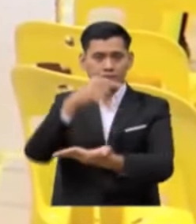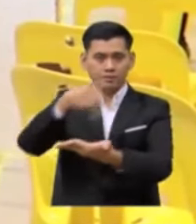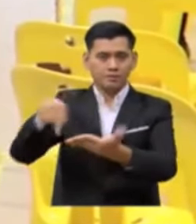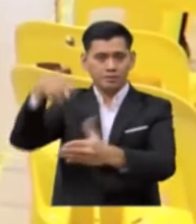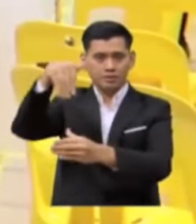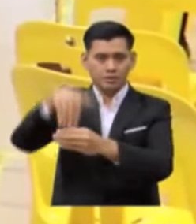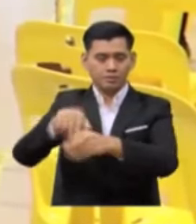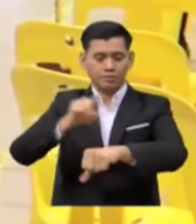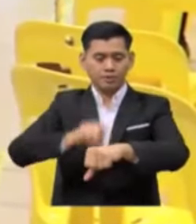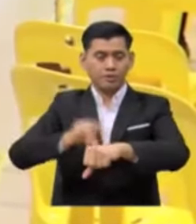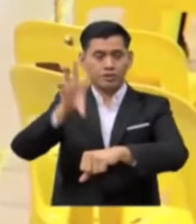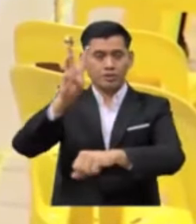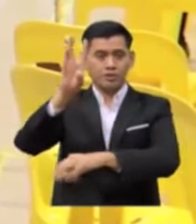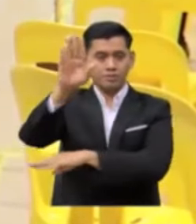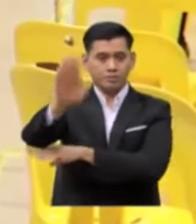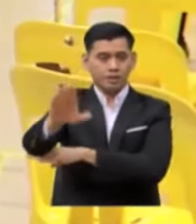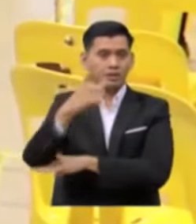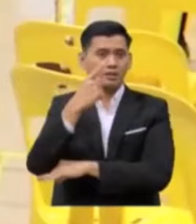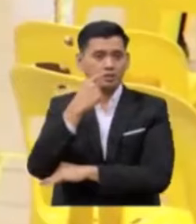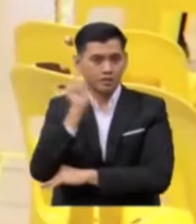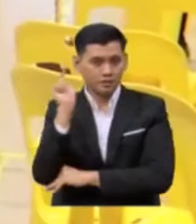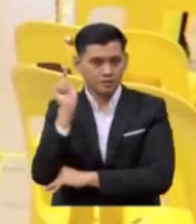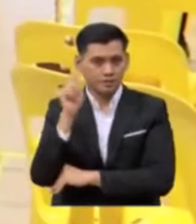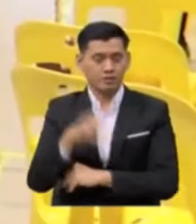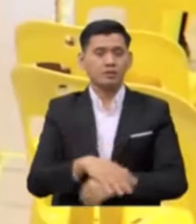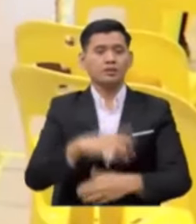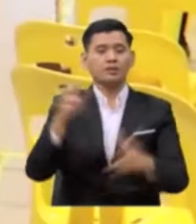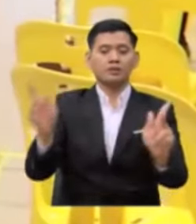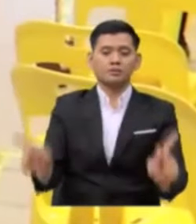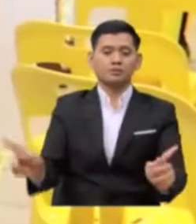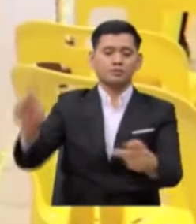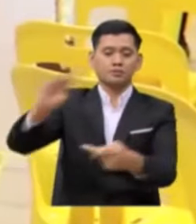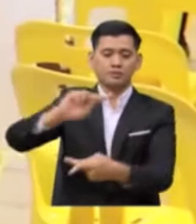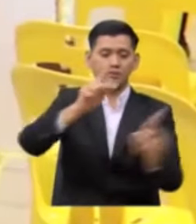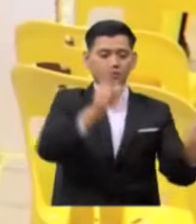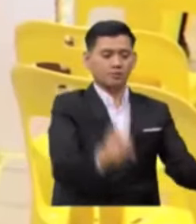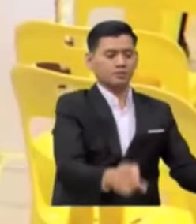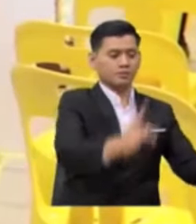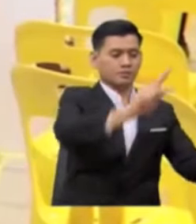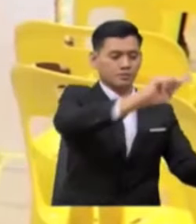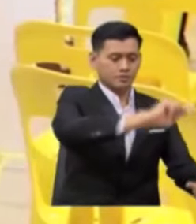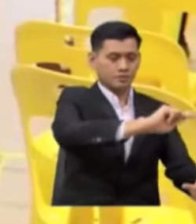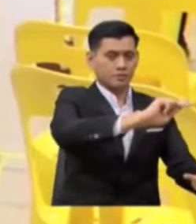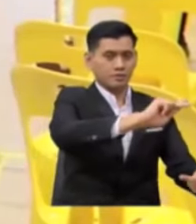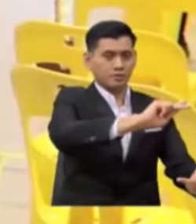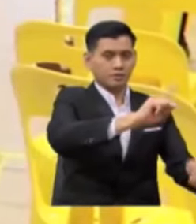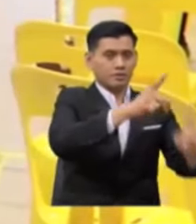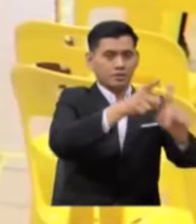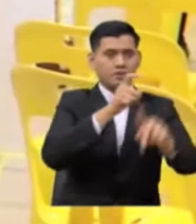ketika pukul 6 petang tadi peti-peti undi dari